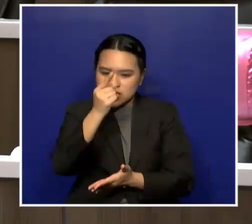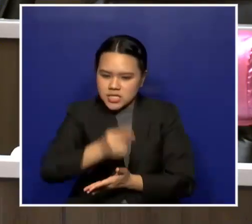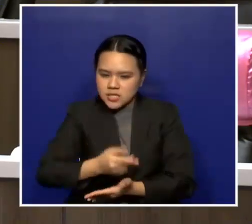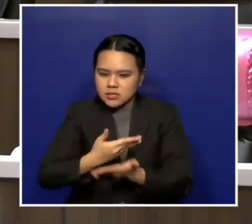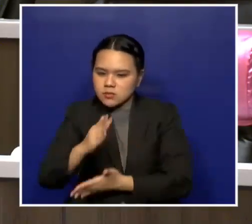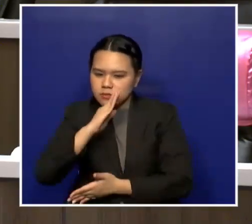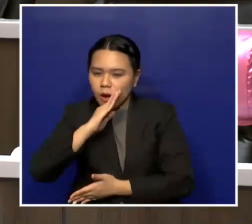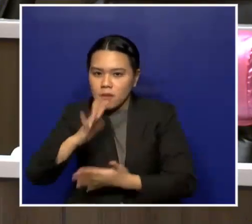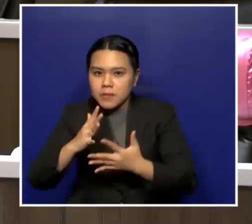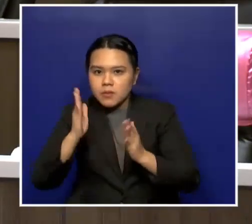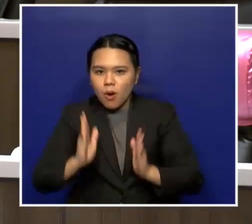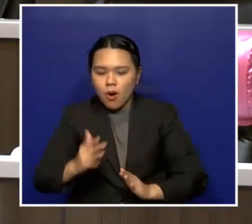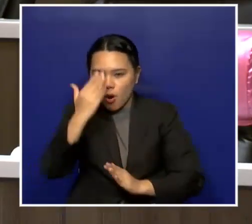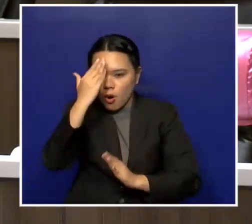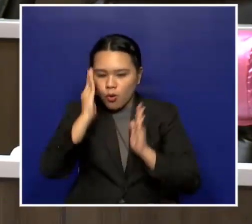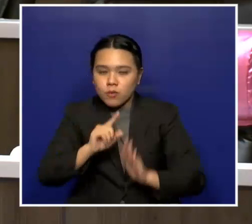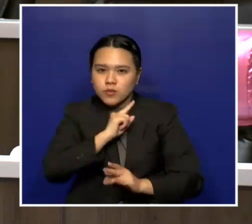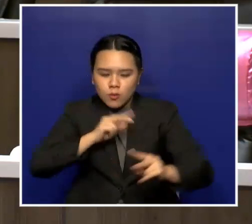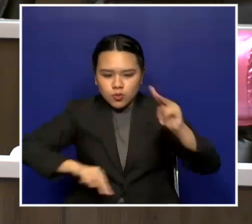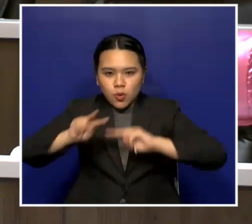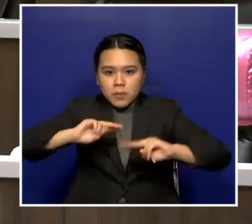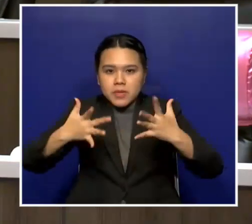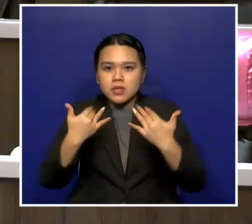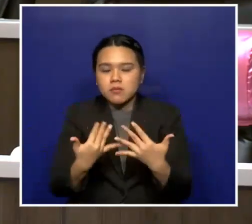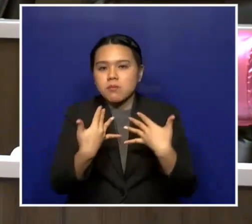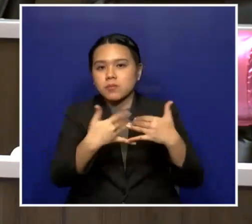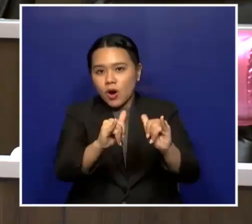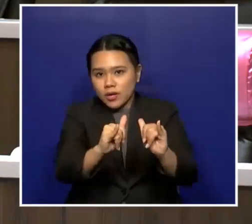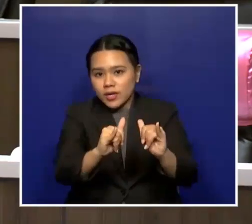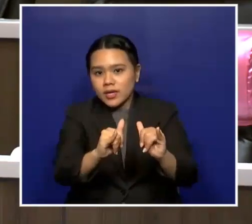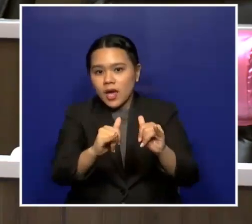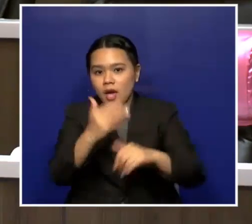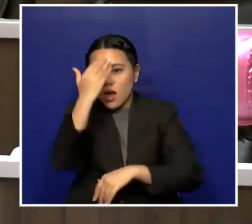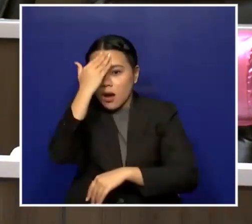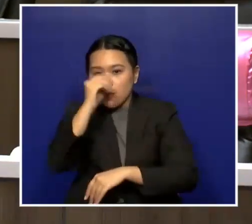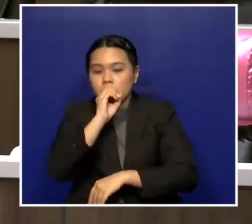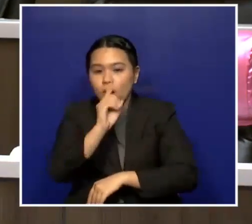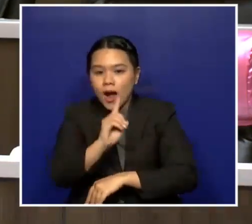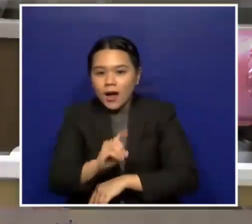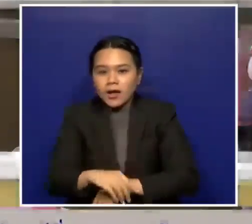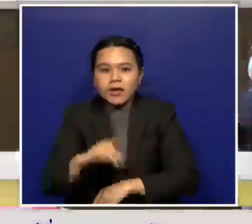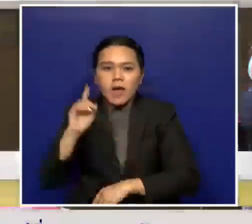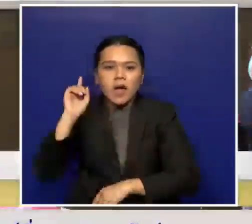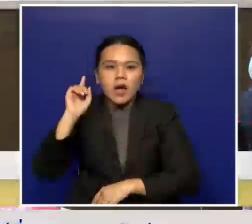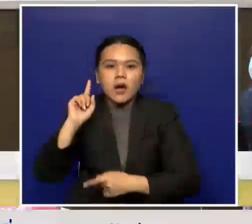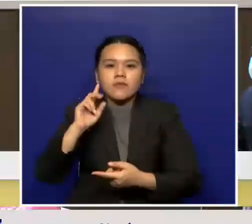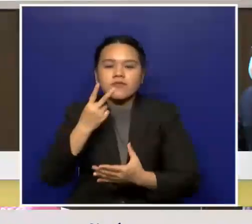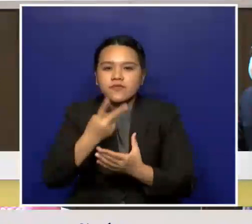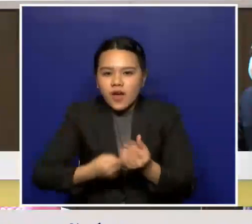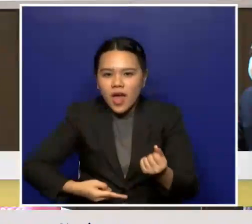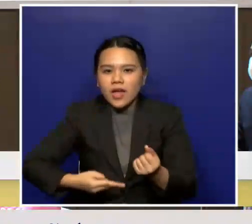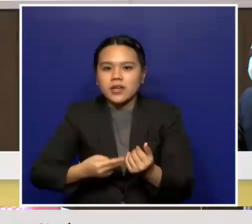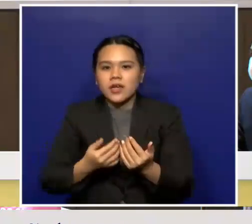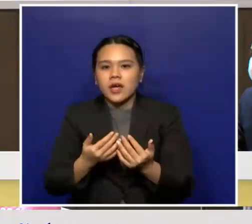ให้ลอยนวลและทุกวันนี้ยังลอยหน้าลอยตาเขาไปบอกให้ใครซื้อรู้ไหมให้ภรรยาให้น้องให้ลูกน้อง